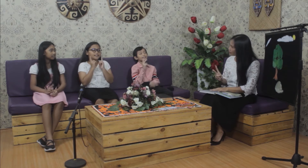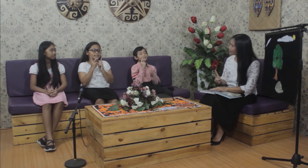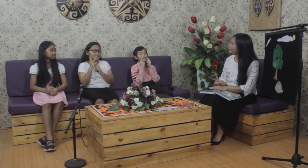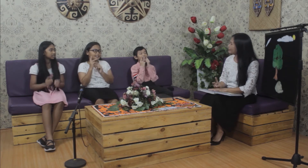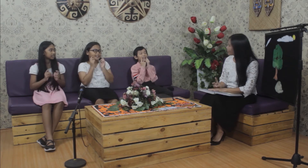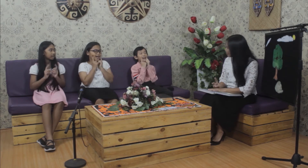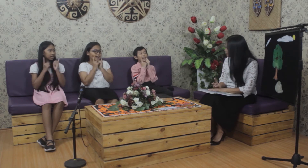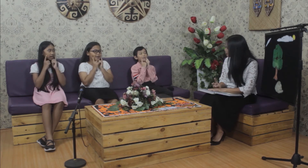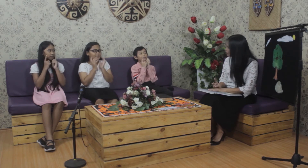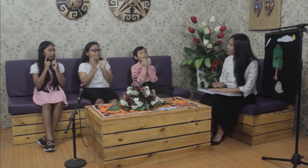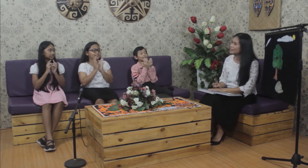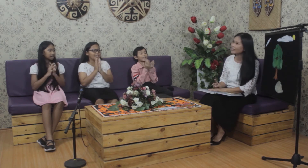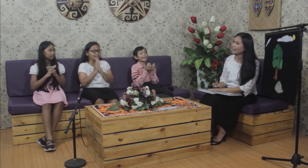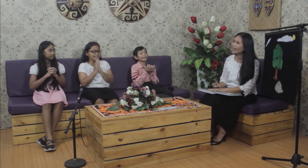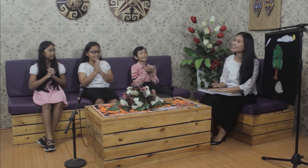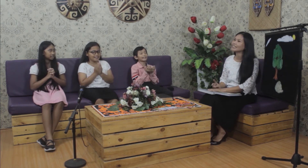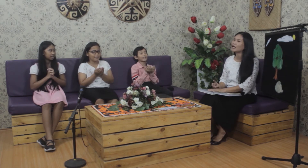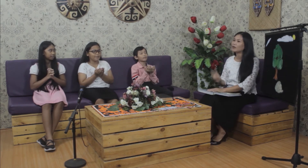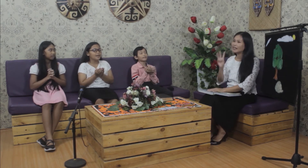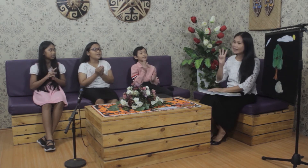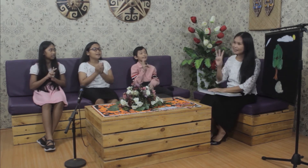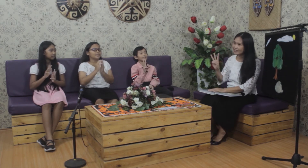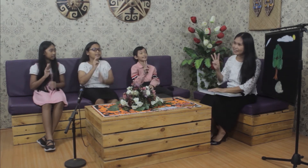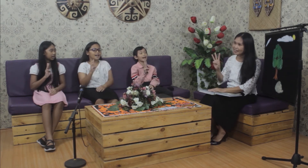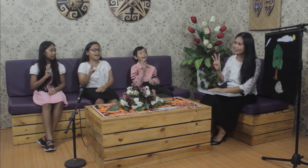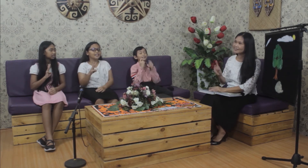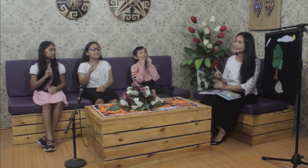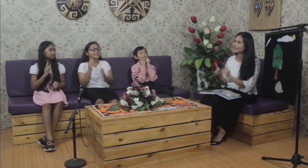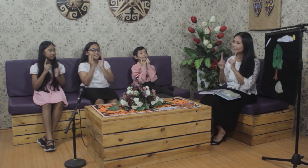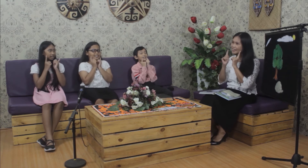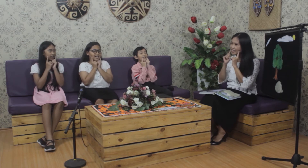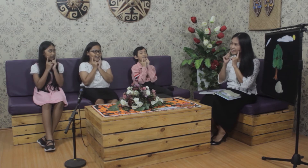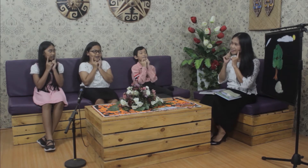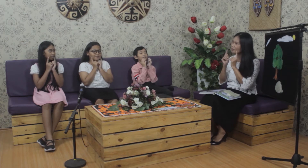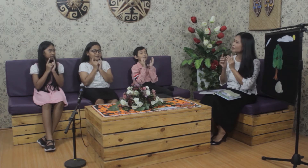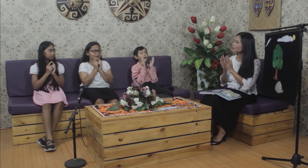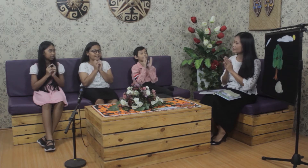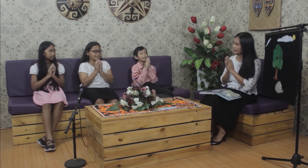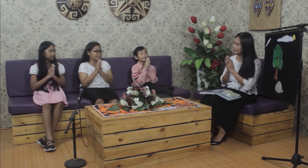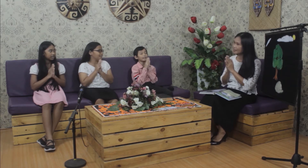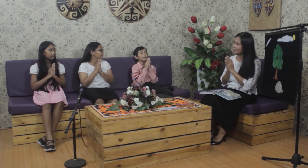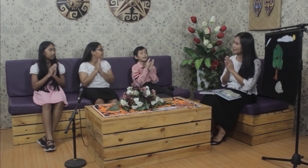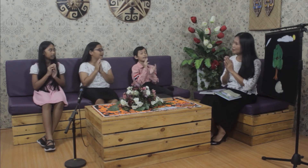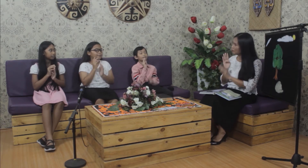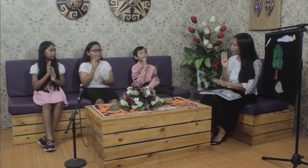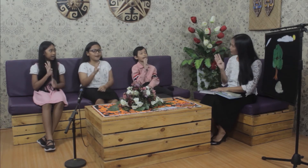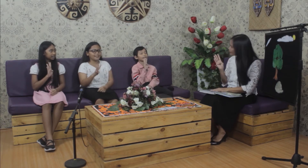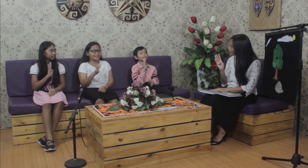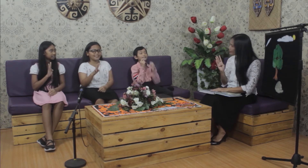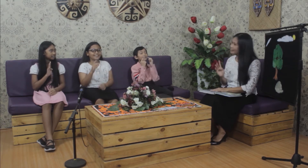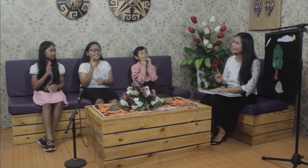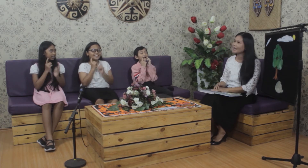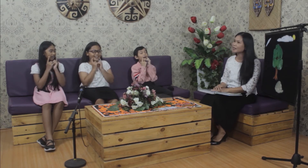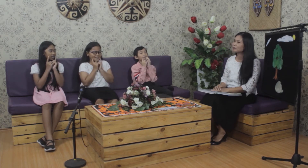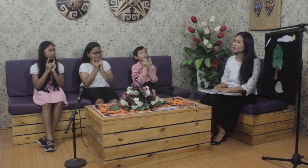Dua, senang membaca Alkitab. Tiga, senang berbakti.